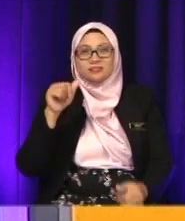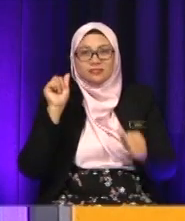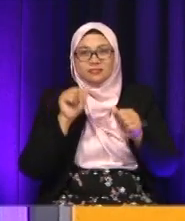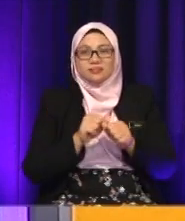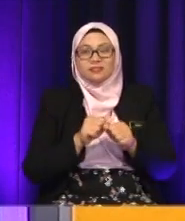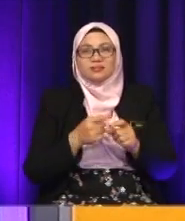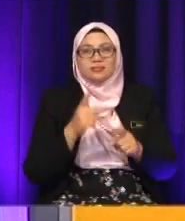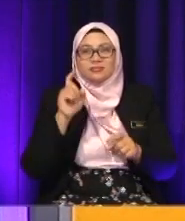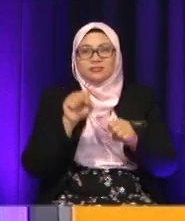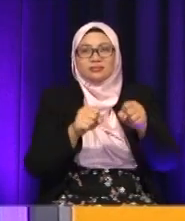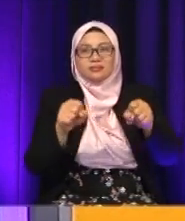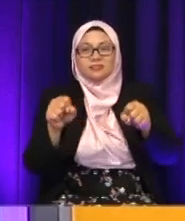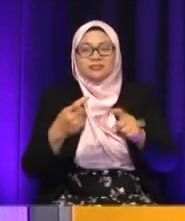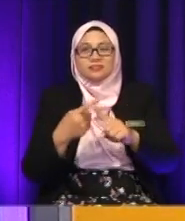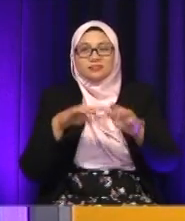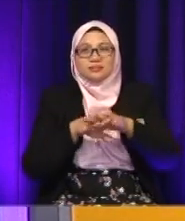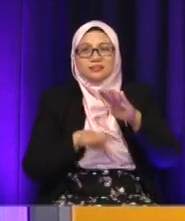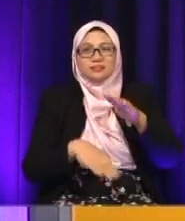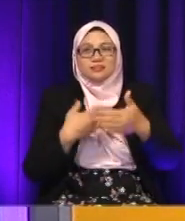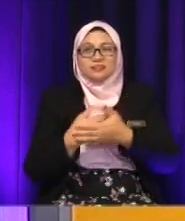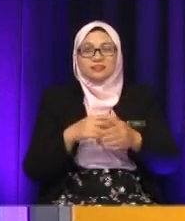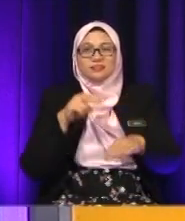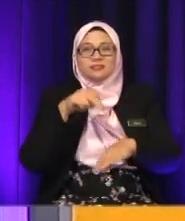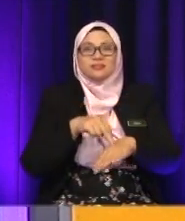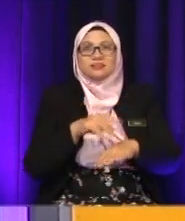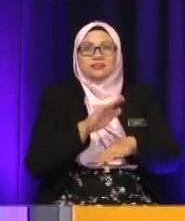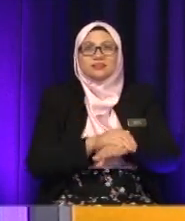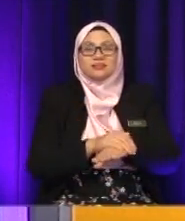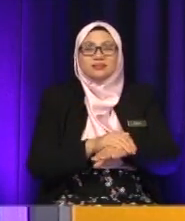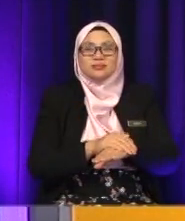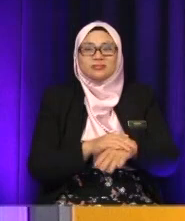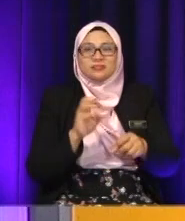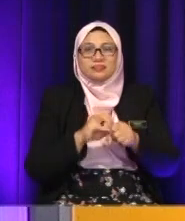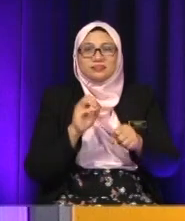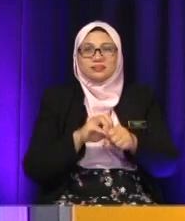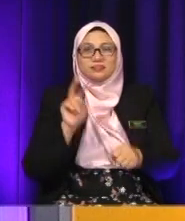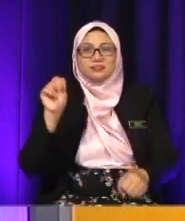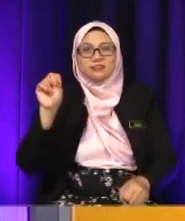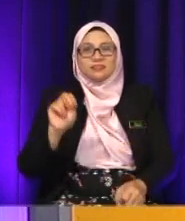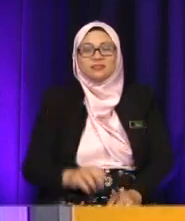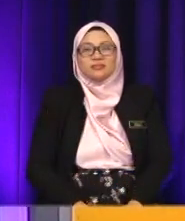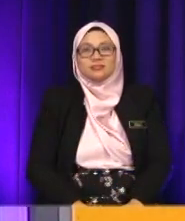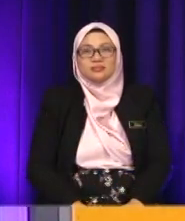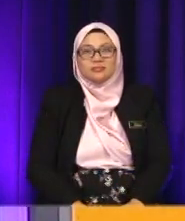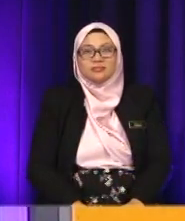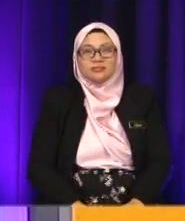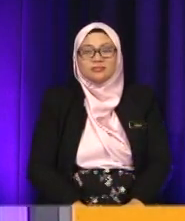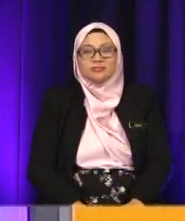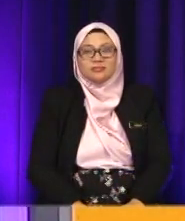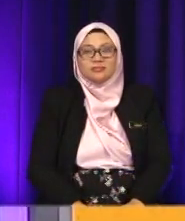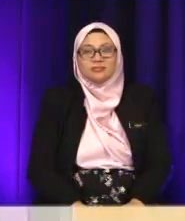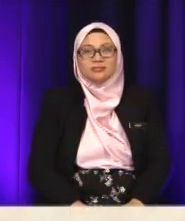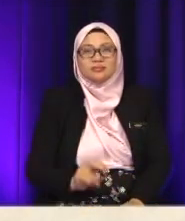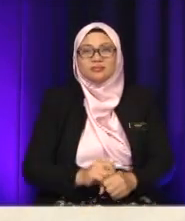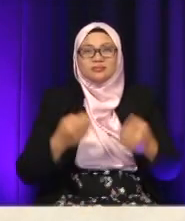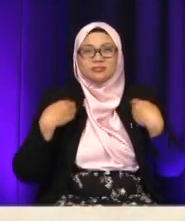sampai naik ke atas itu saja ini dalam keadaan Netral eee dalam keadaan dia nurut nampak Tengok nih ada